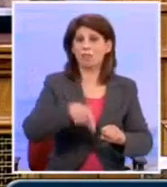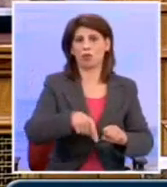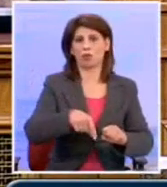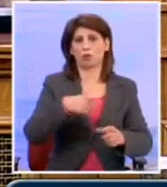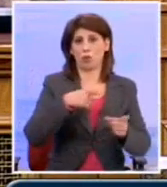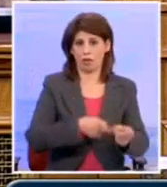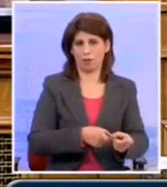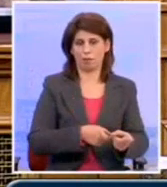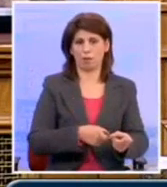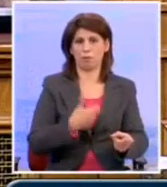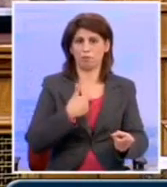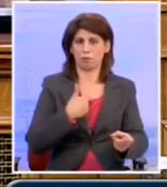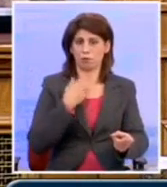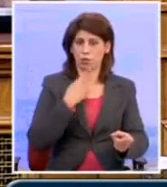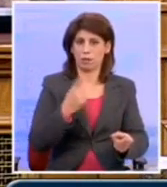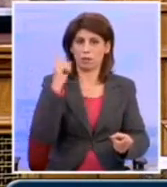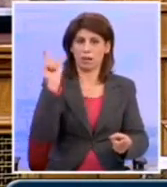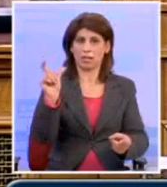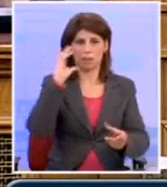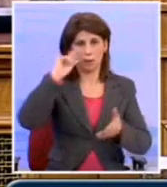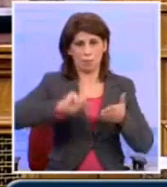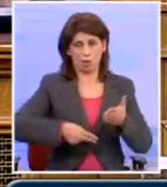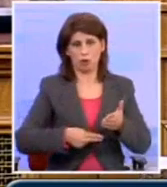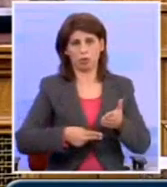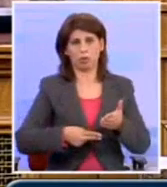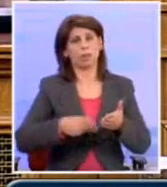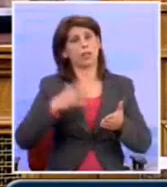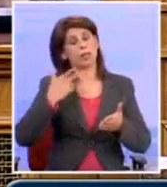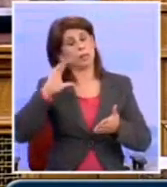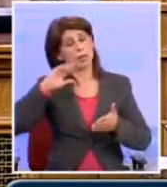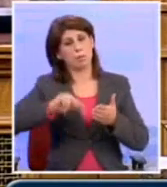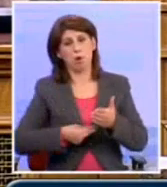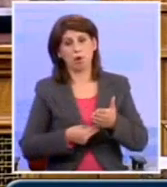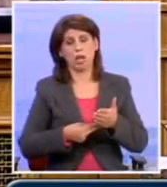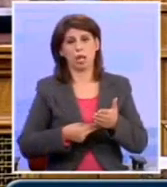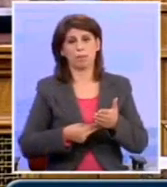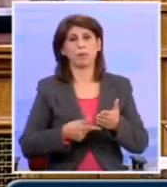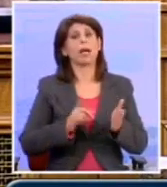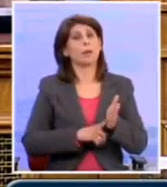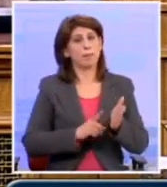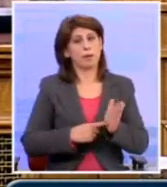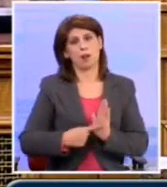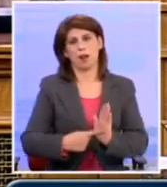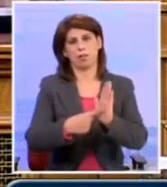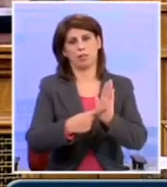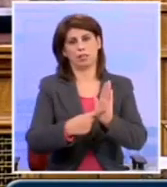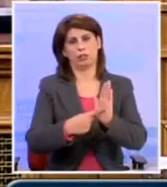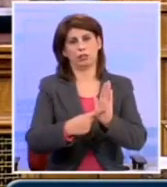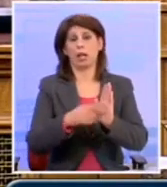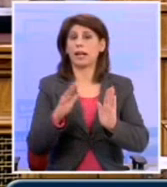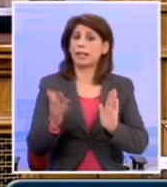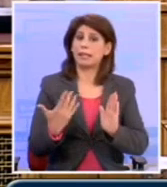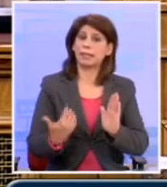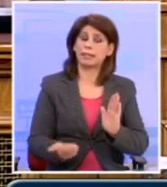το έγκλημα που εμείς το λέμε με μια λέξη μνημόνιο, η μνημόνια, πρέπει να αναδειχθεί. Γιατί